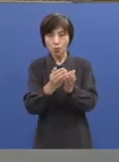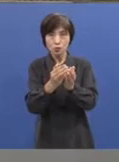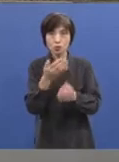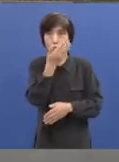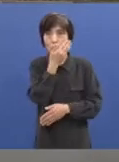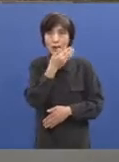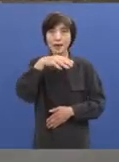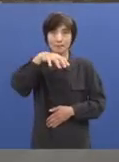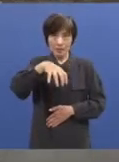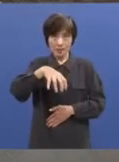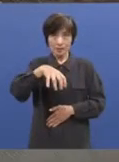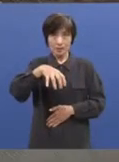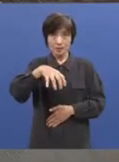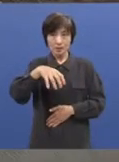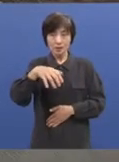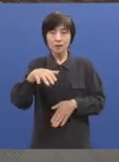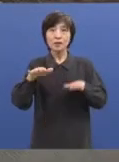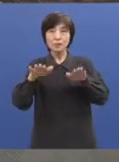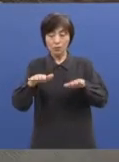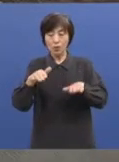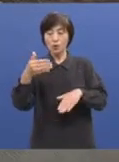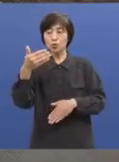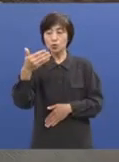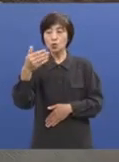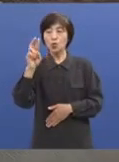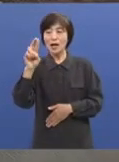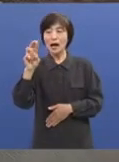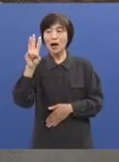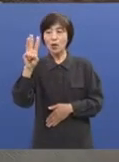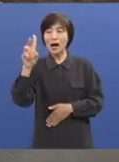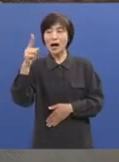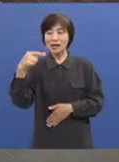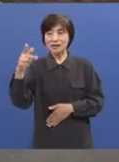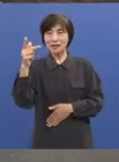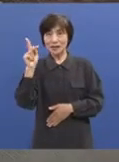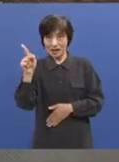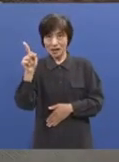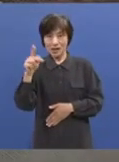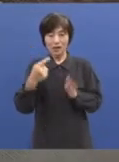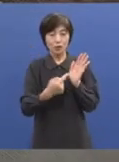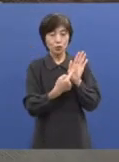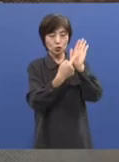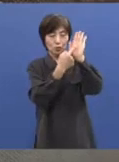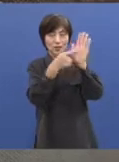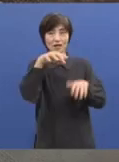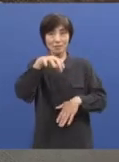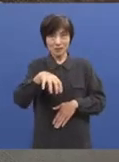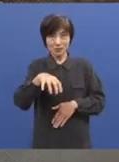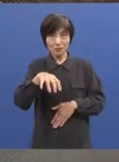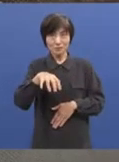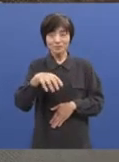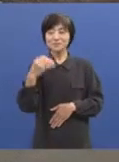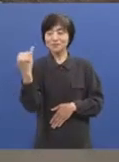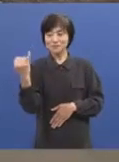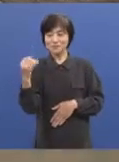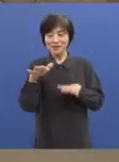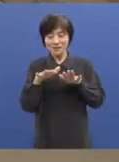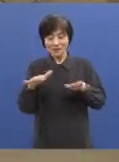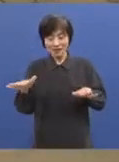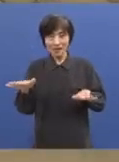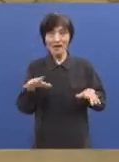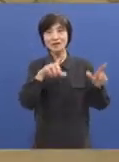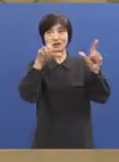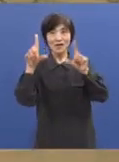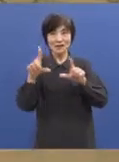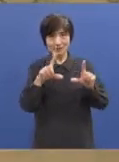ですから、 はい、 今でも蔵湾家で有名ですから、うん、まあ、そういうのでその、まあ、静かな暮らしをしながら、